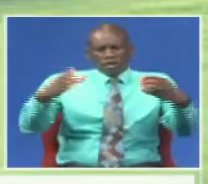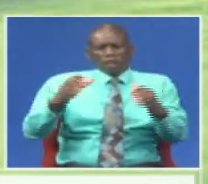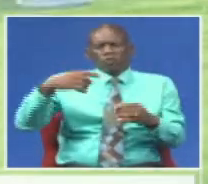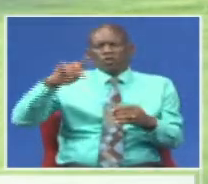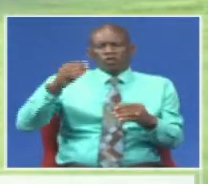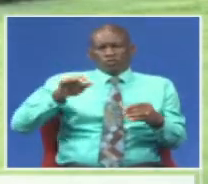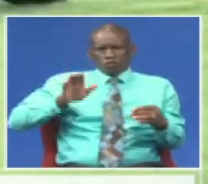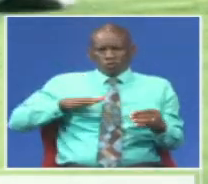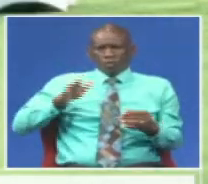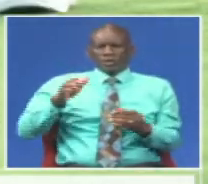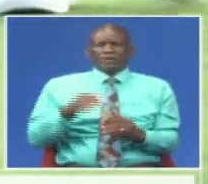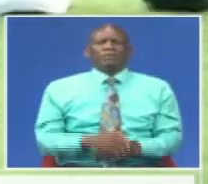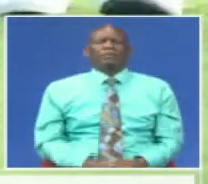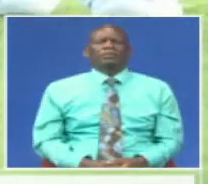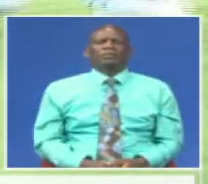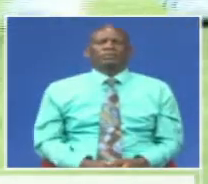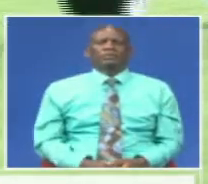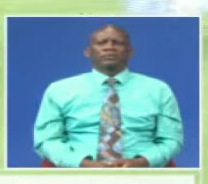dada.